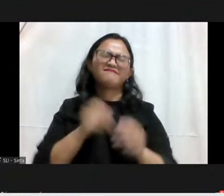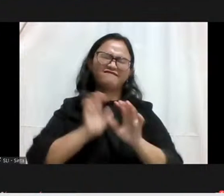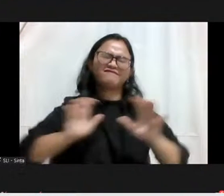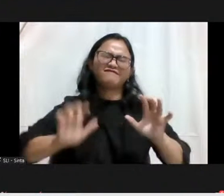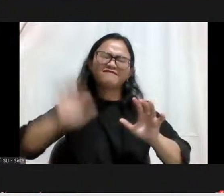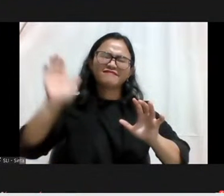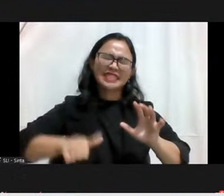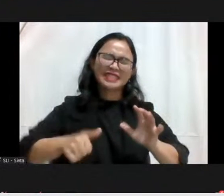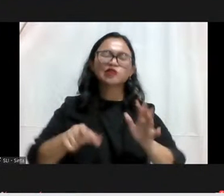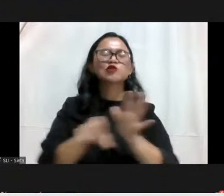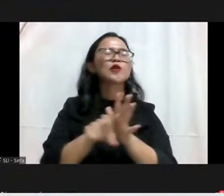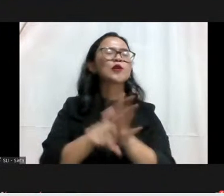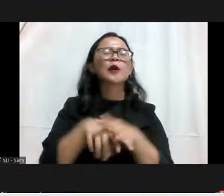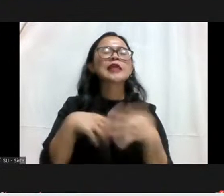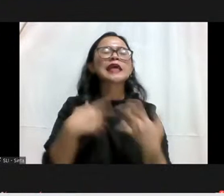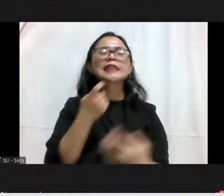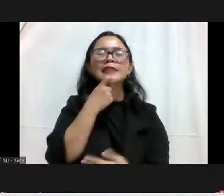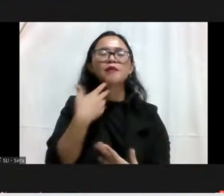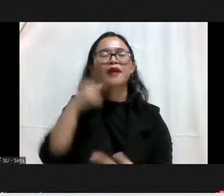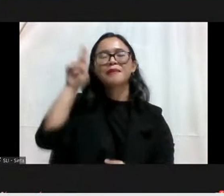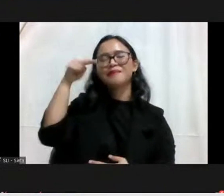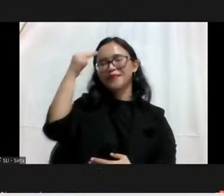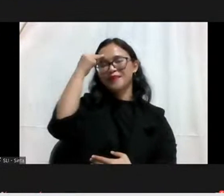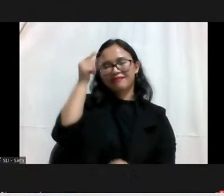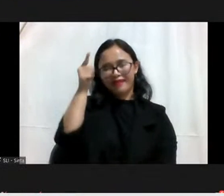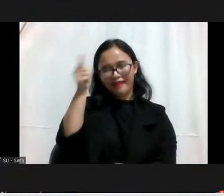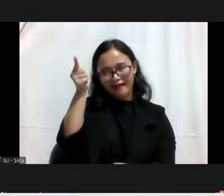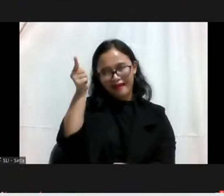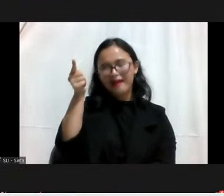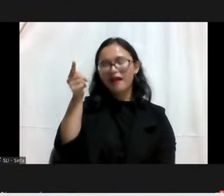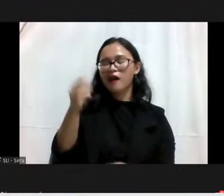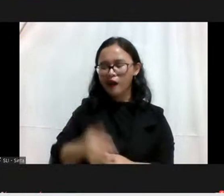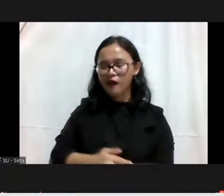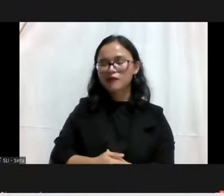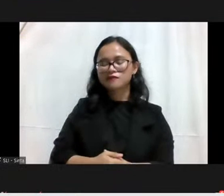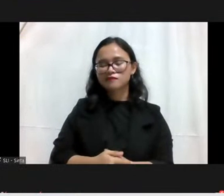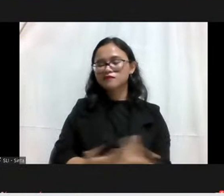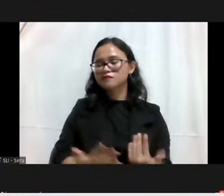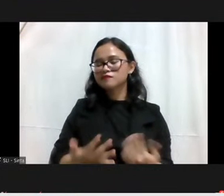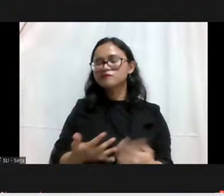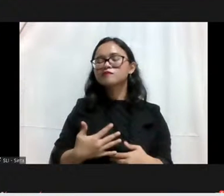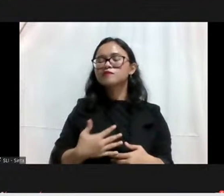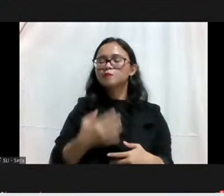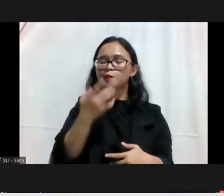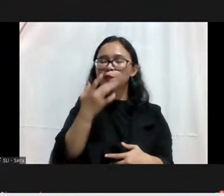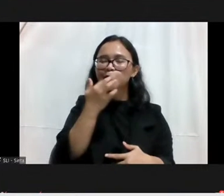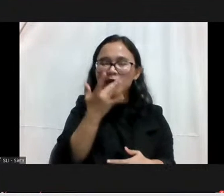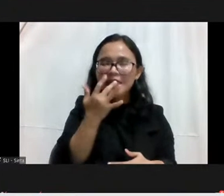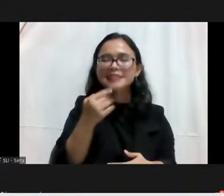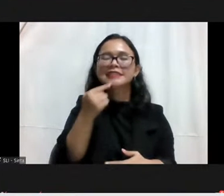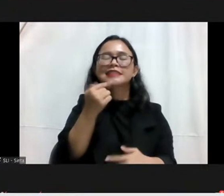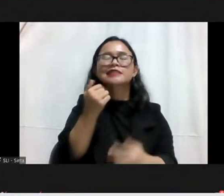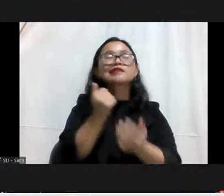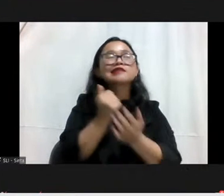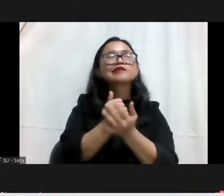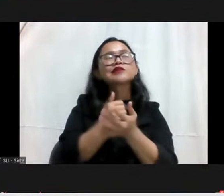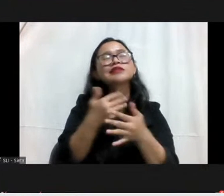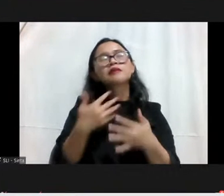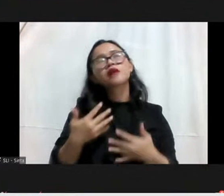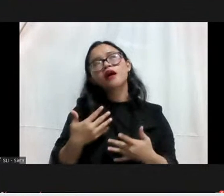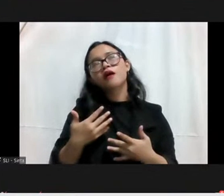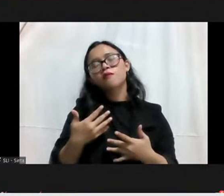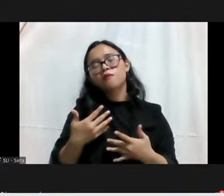governance ini kita harus mulai mendorong bahwa sektor perberasan ini menjadi sektor yang punya